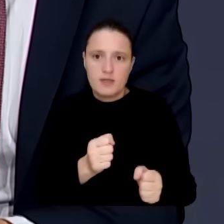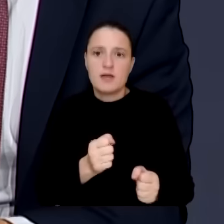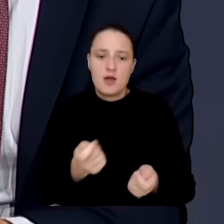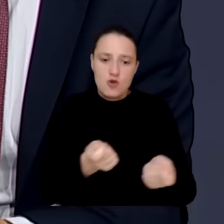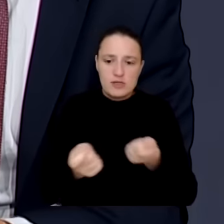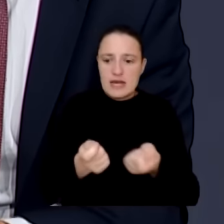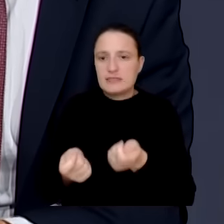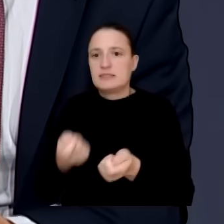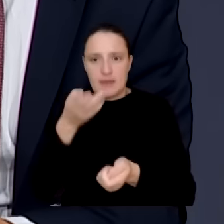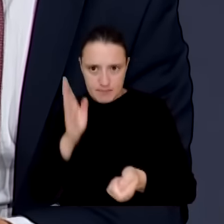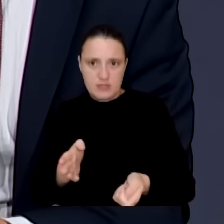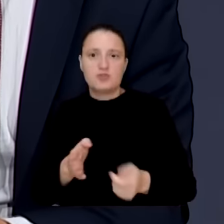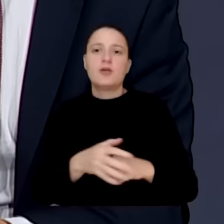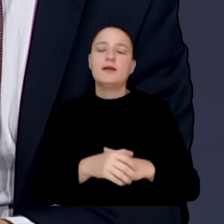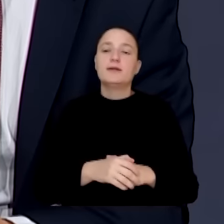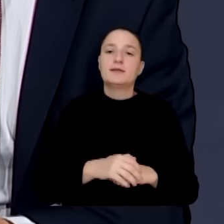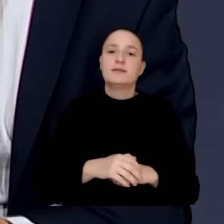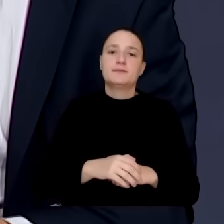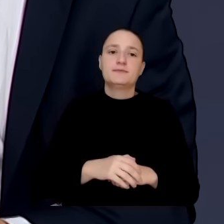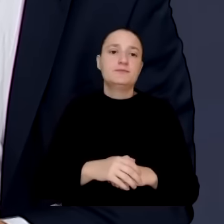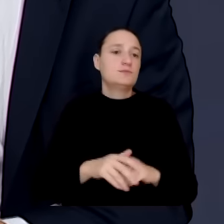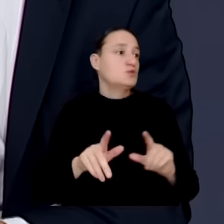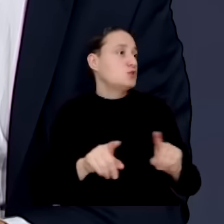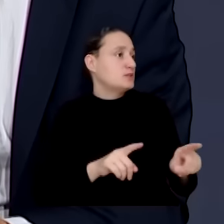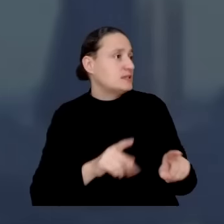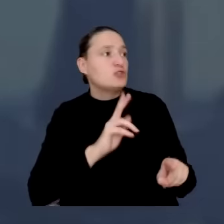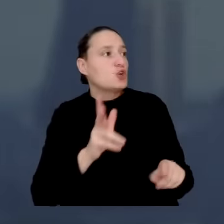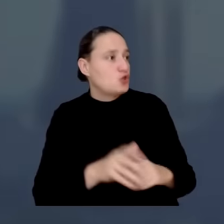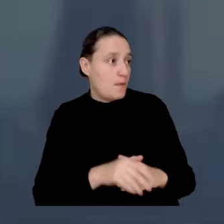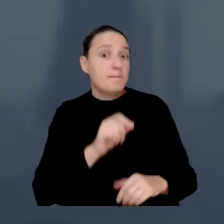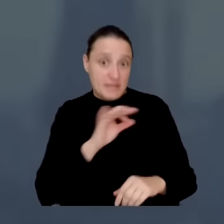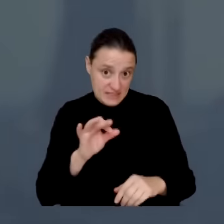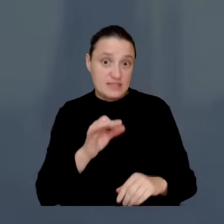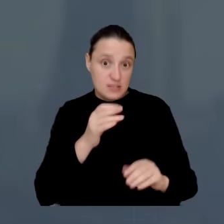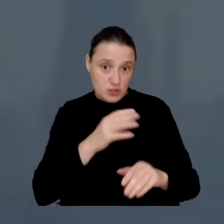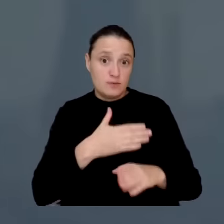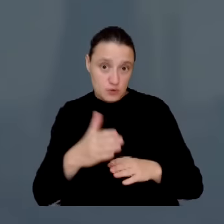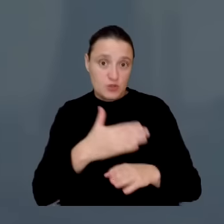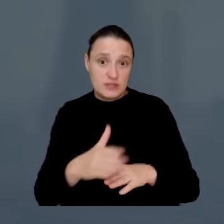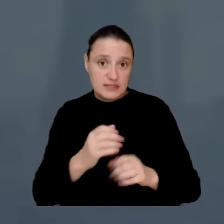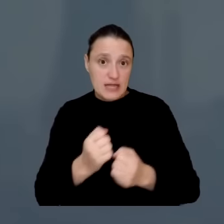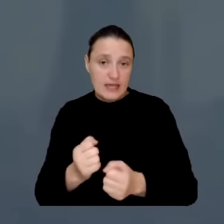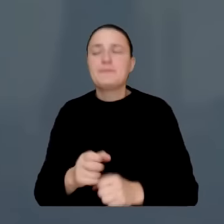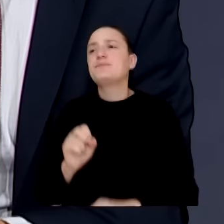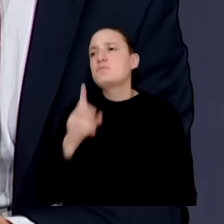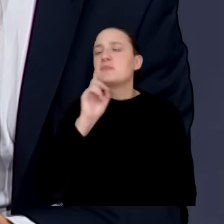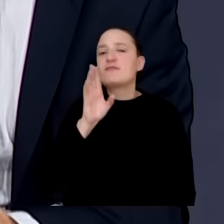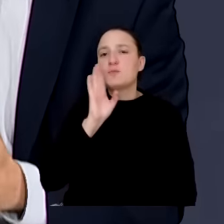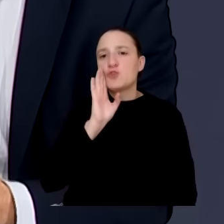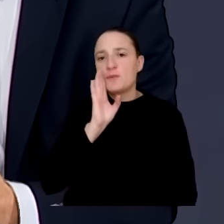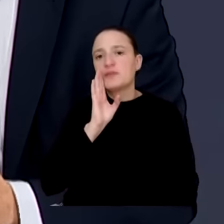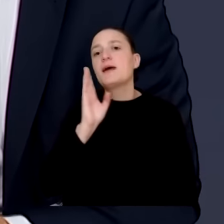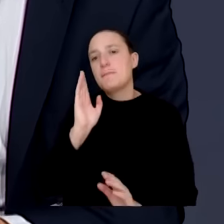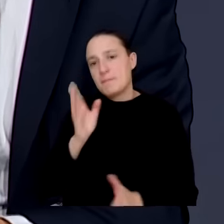działań politycznych naszej formacji politycznej C praw sprawiedliwość prawdopodobnie pani redaktor oczywiście przeprowadzono to